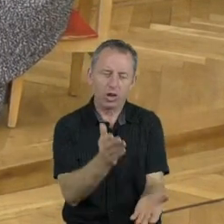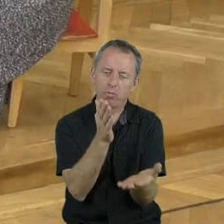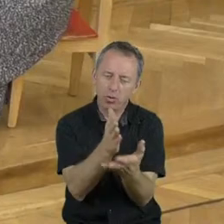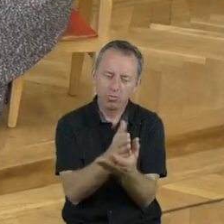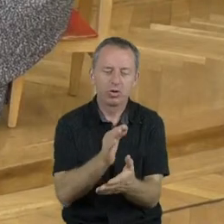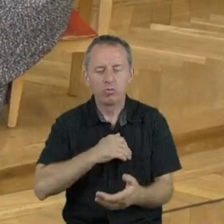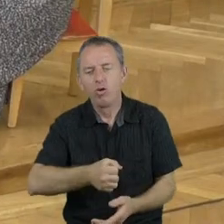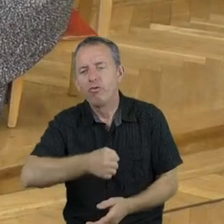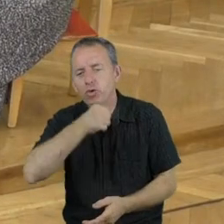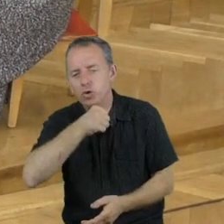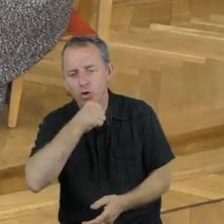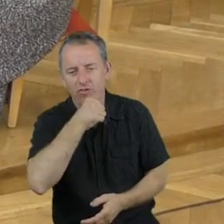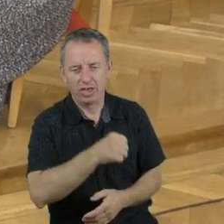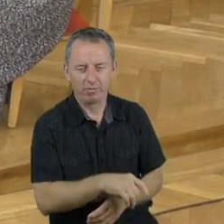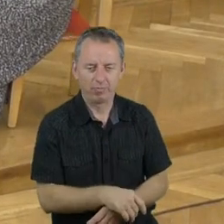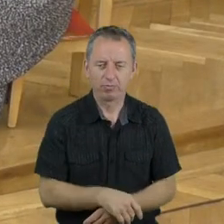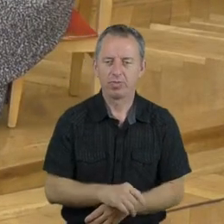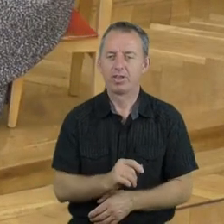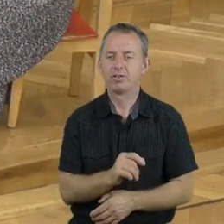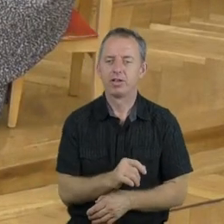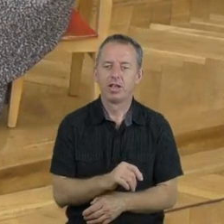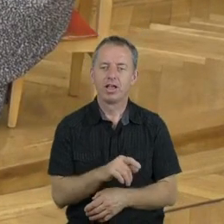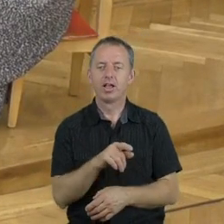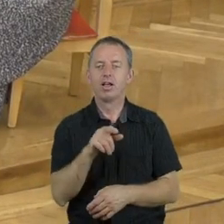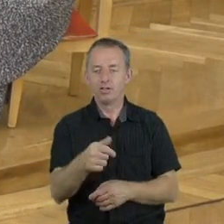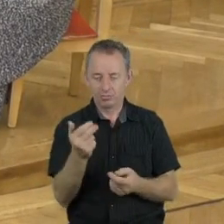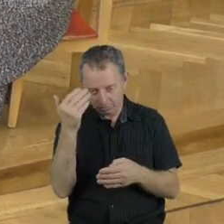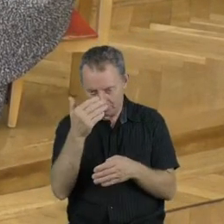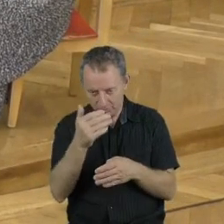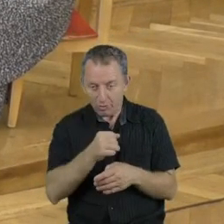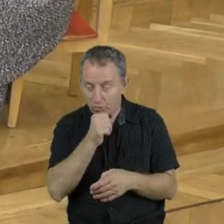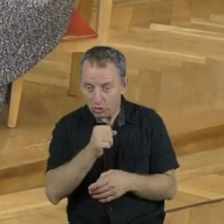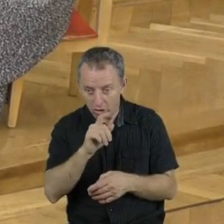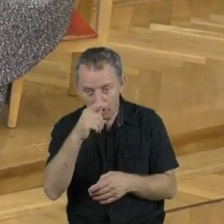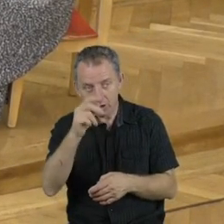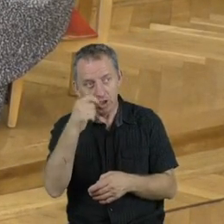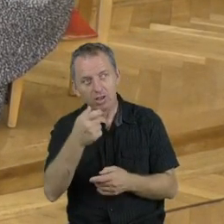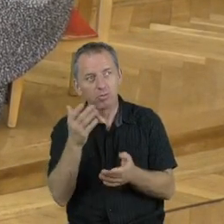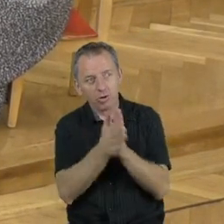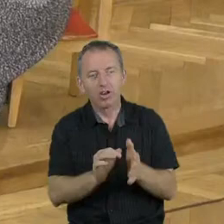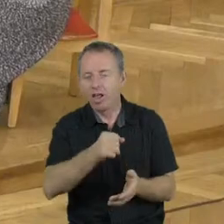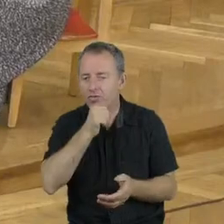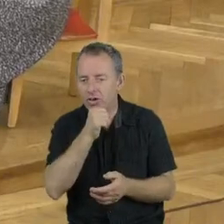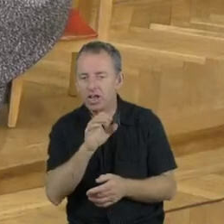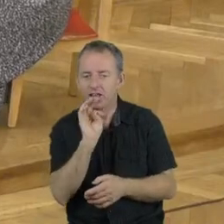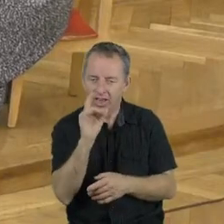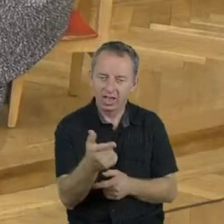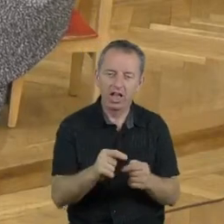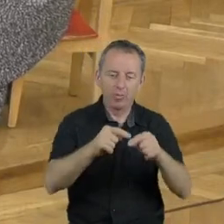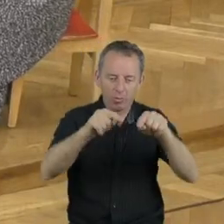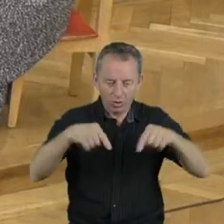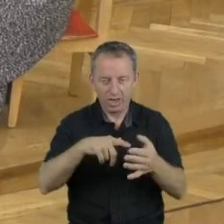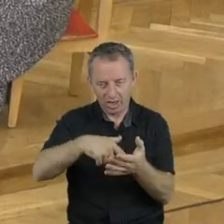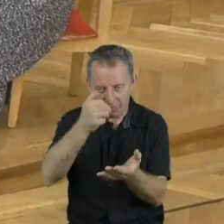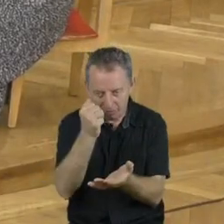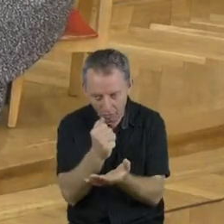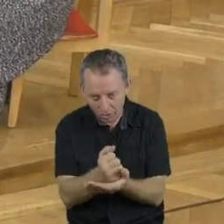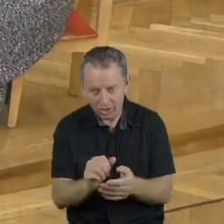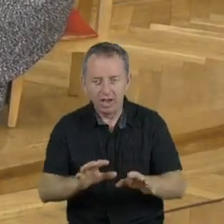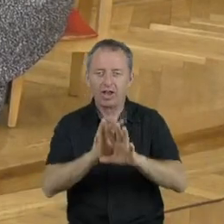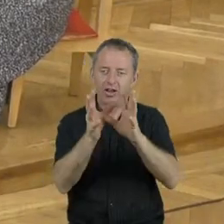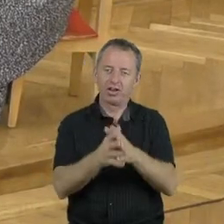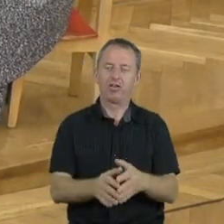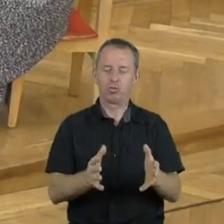mojemu wnuczkowi. I w nocy przygotował dla swojego wnuczka właśnie takie pudełko z gwoździami, to był taki